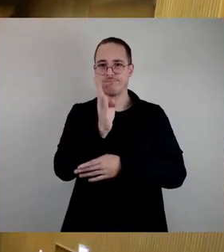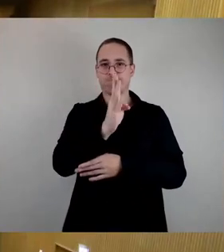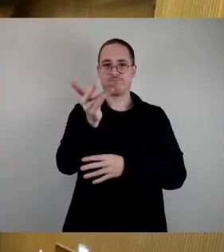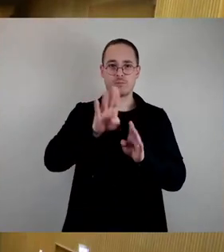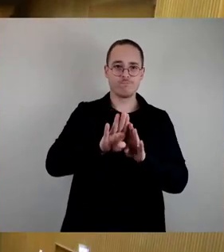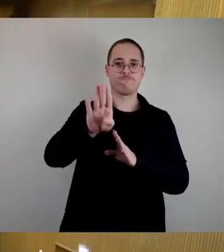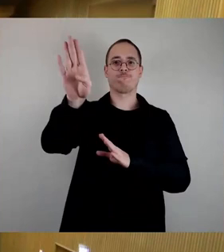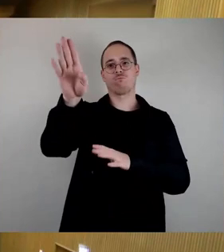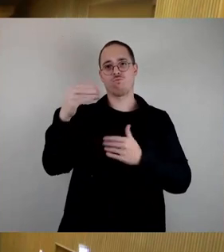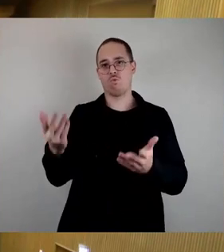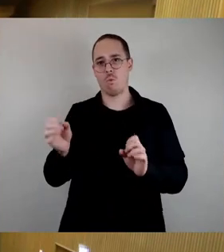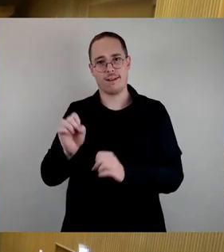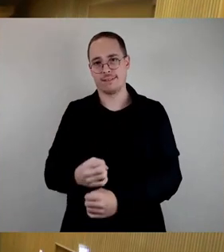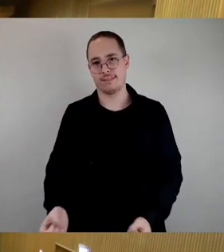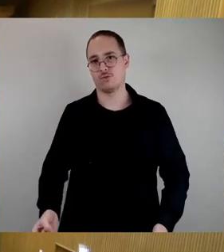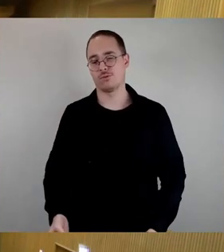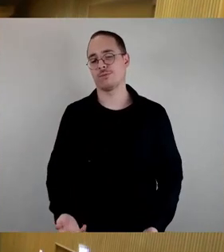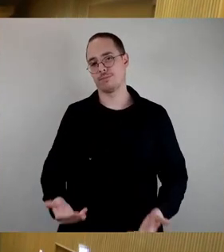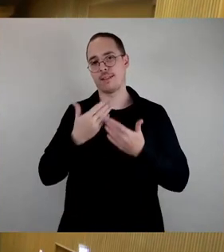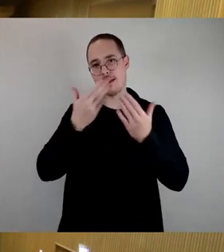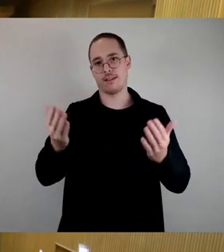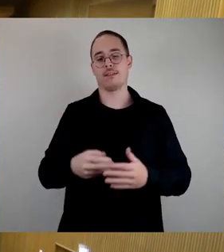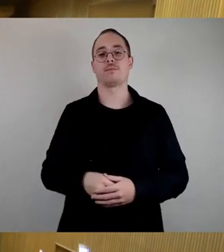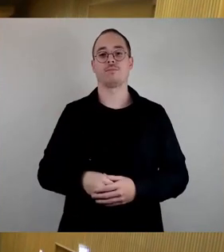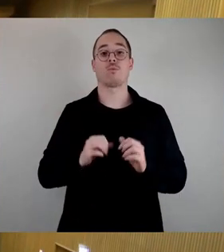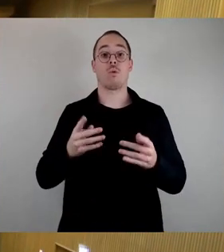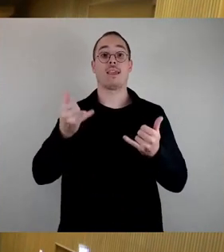Okay, jetzt Frau Kaspari, danach Frau Vorwieser.